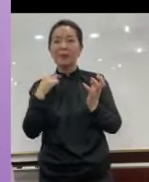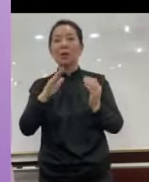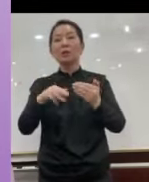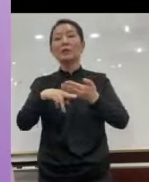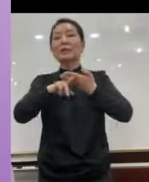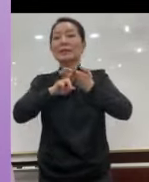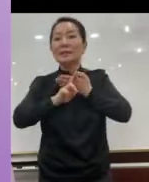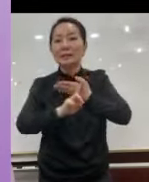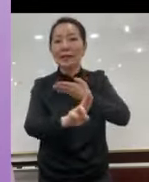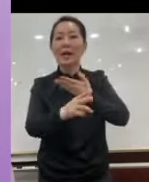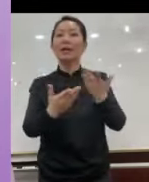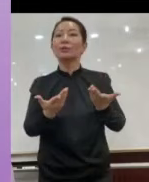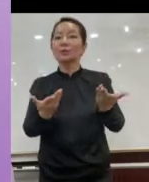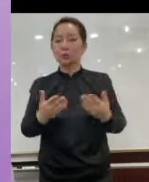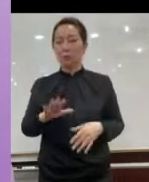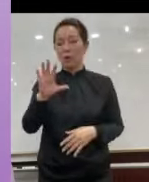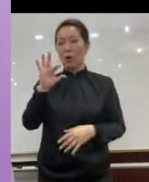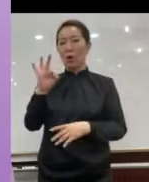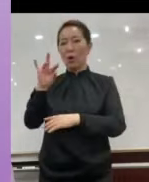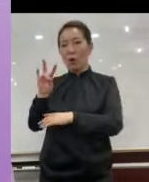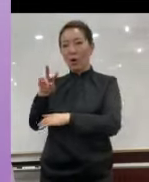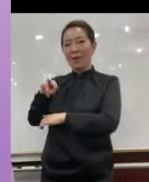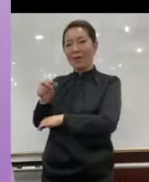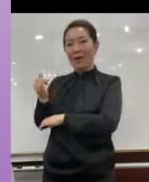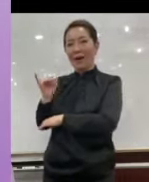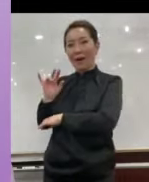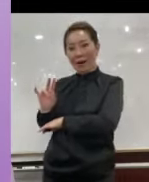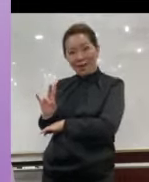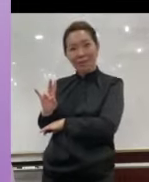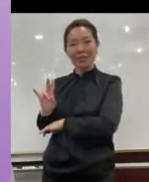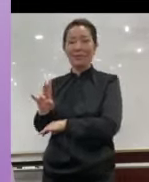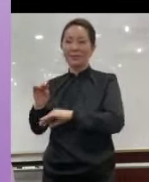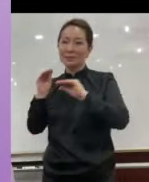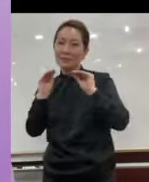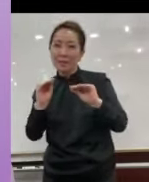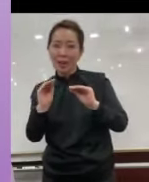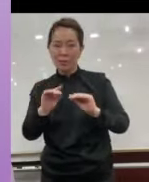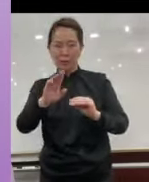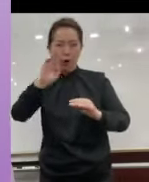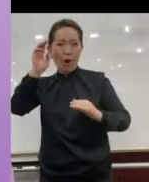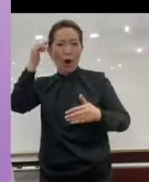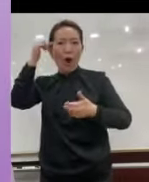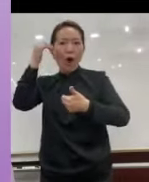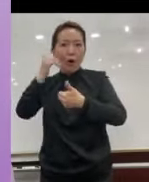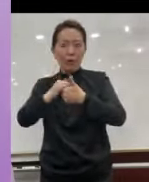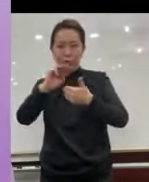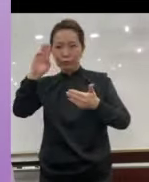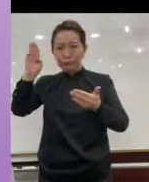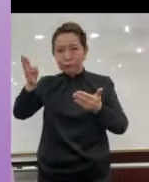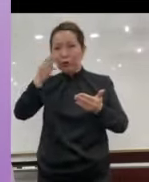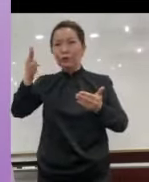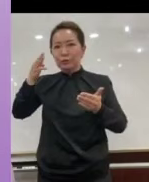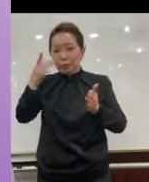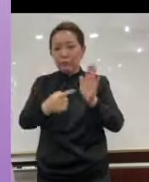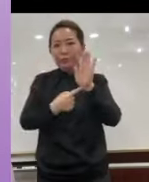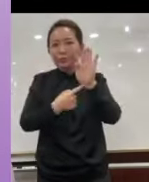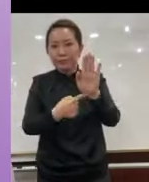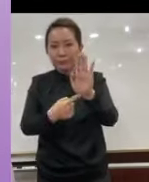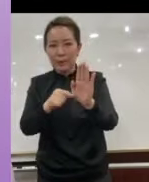онлайн гэдэг утгаараа та бүхэн аль болох ойлгомжтой тодорхой байдлаар би хичээл явуулахыг